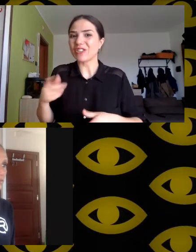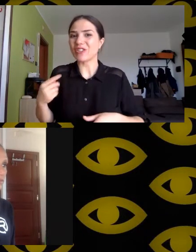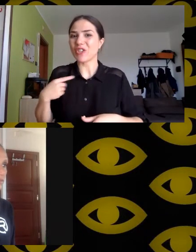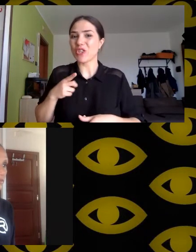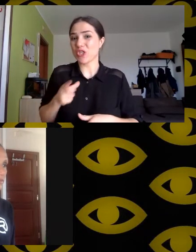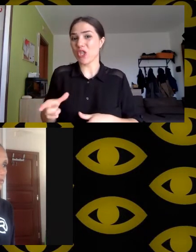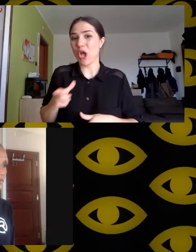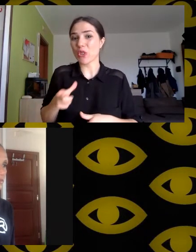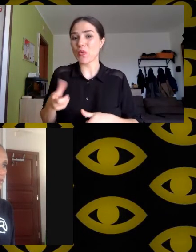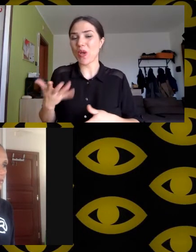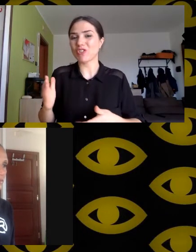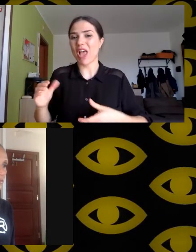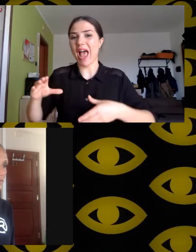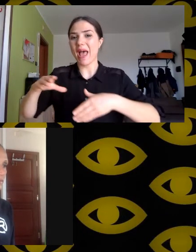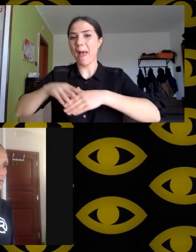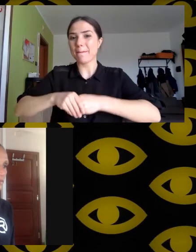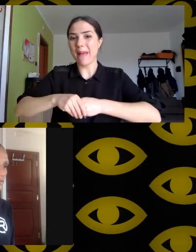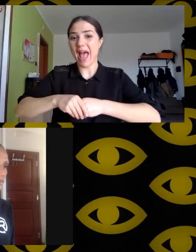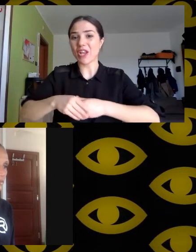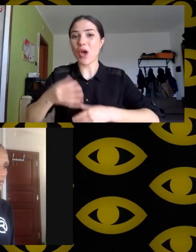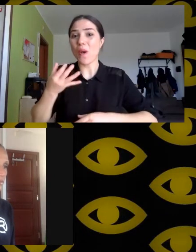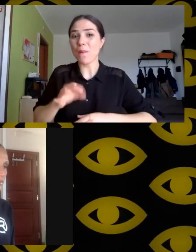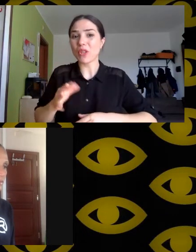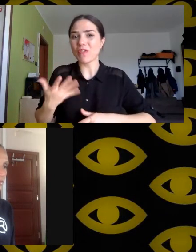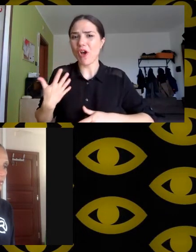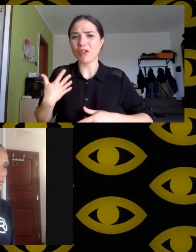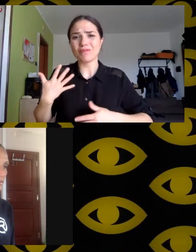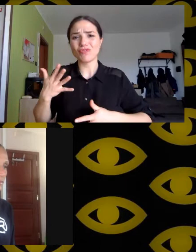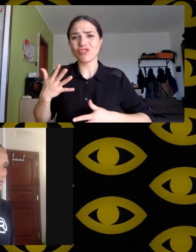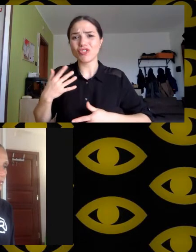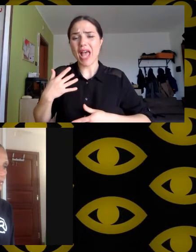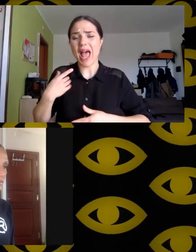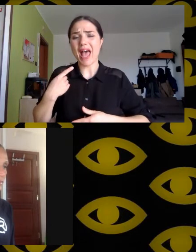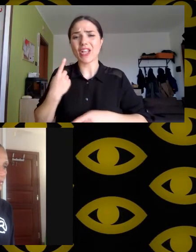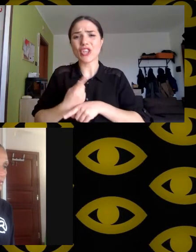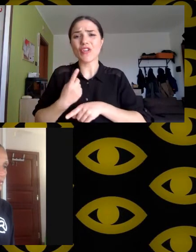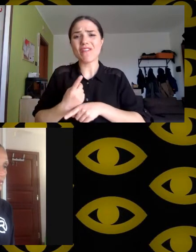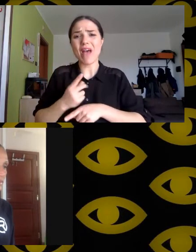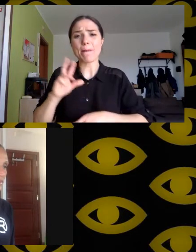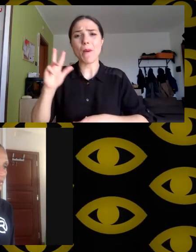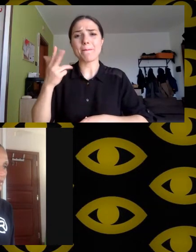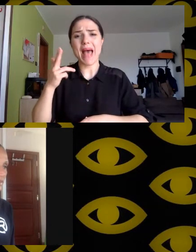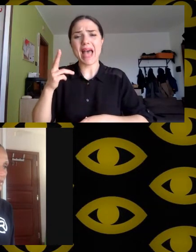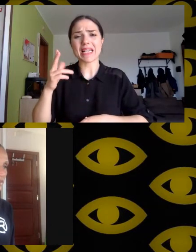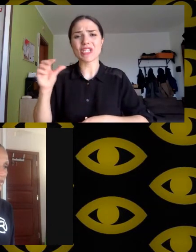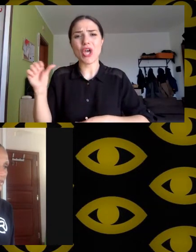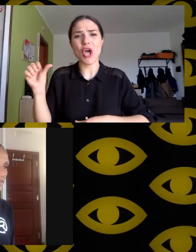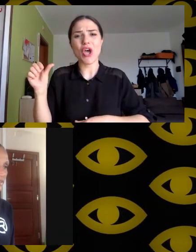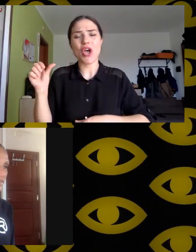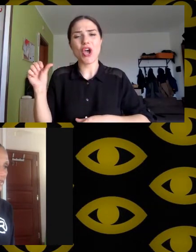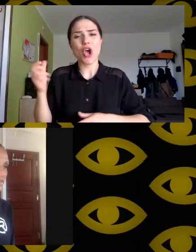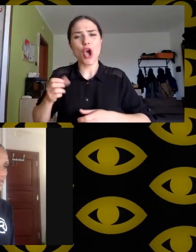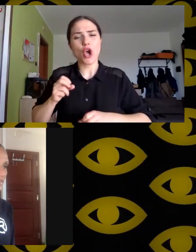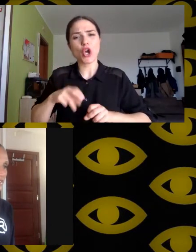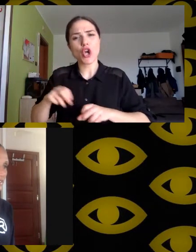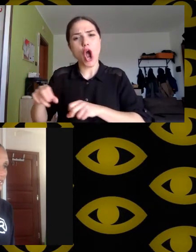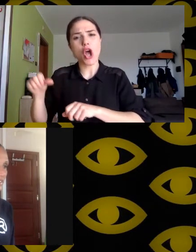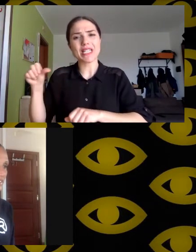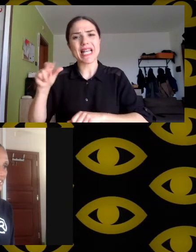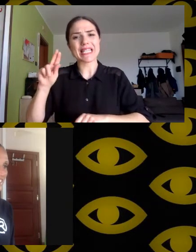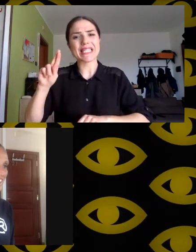perché a marzo noi avremo partecipato con la nostra associazione alla Stramilano e avremo fatto esattamente questo, cioè avremo